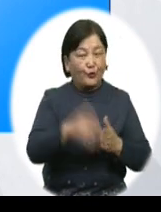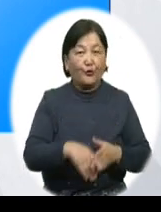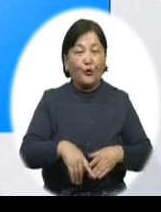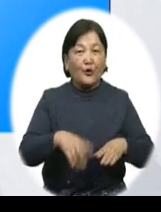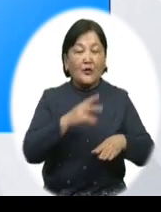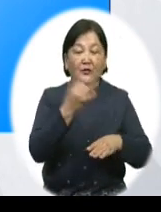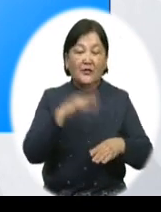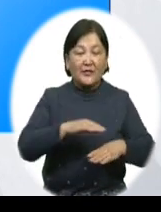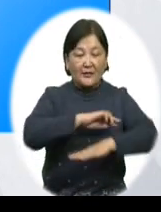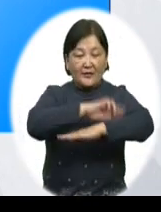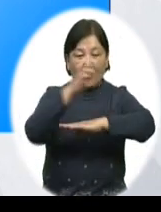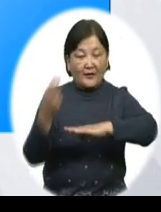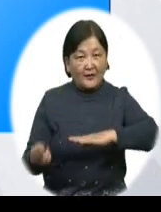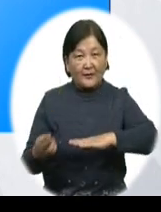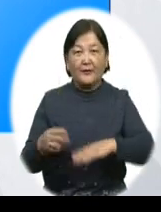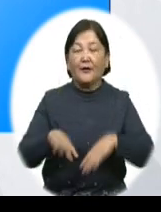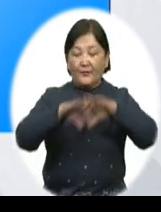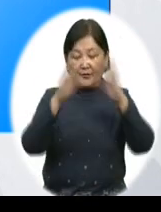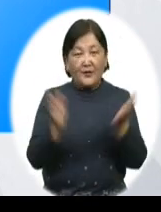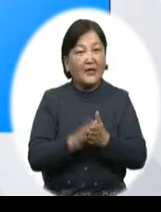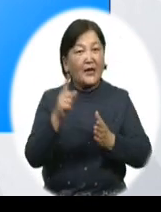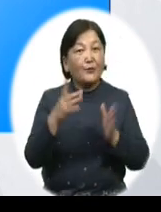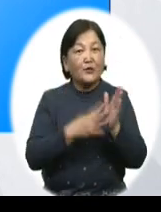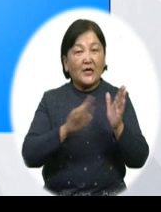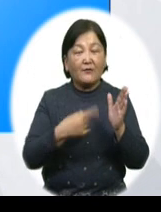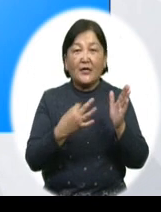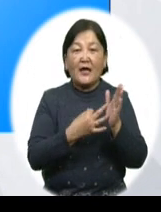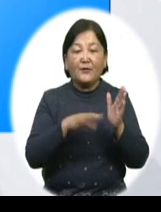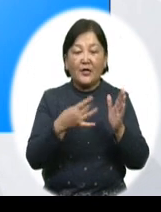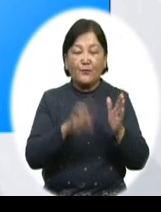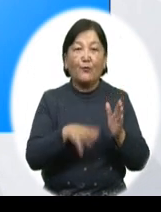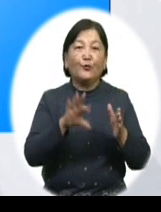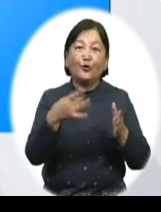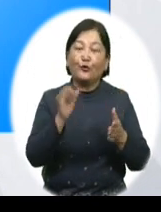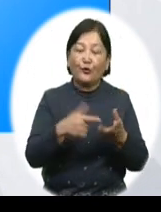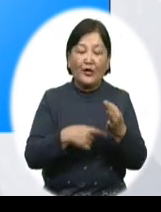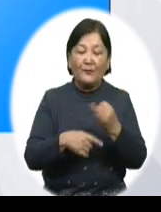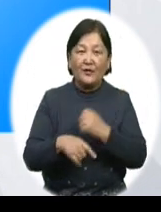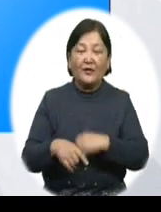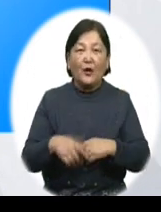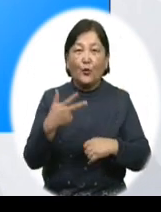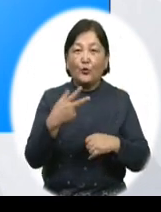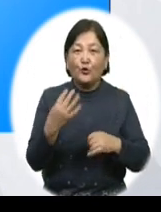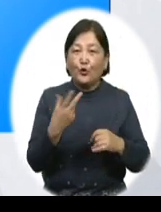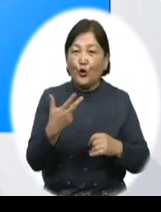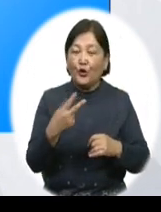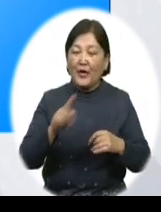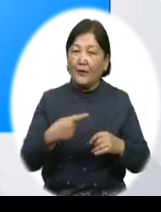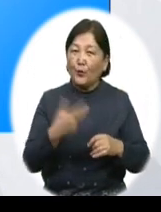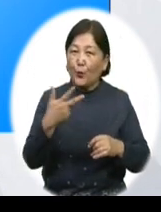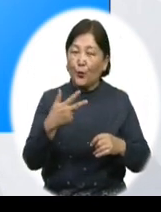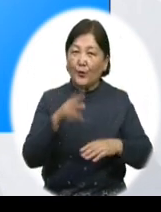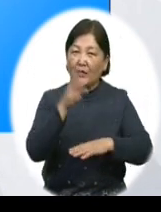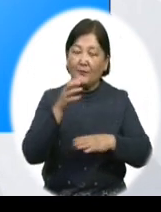нутагт 18 гүүр 19.8 тэрбум төгрөг. Улаанбаатар шин нис сонгоцны буудлын хурдны автоцам 32.3 км